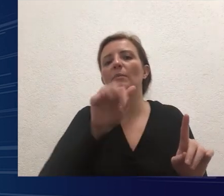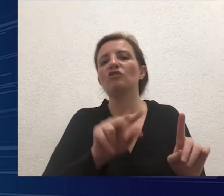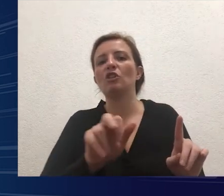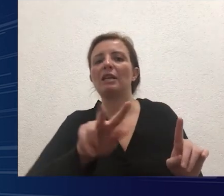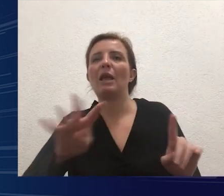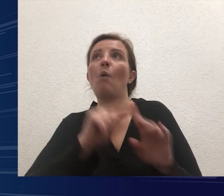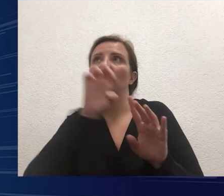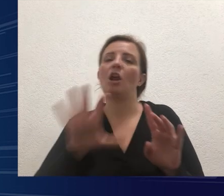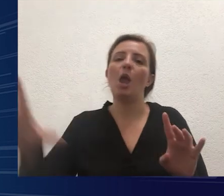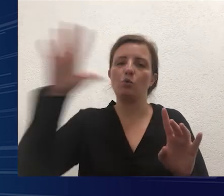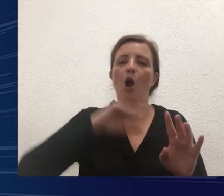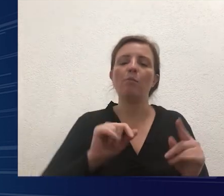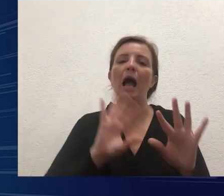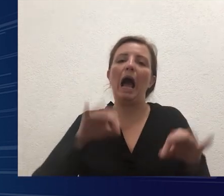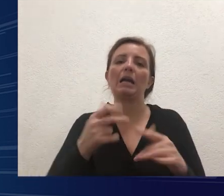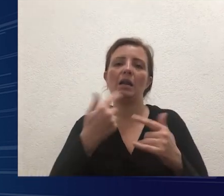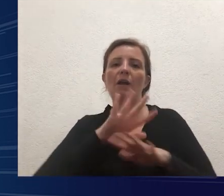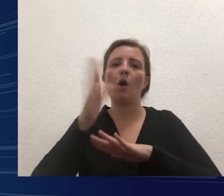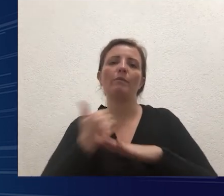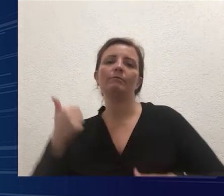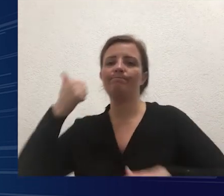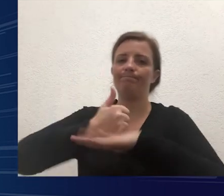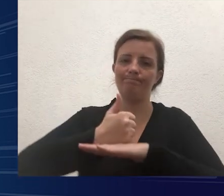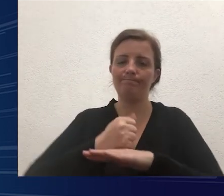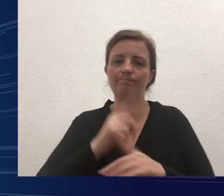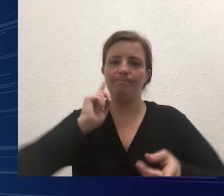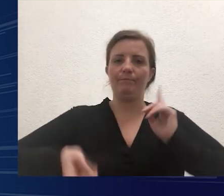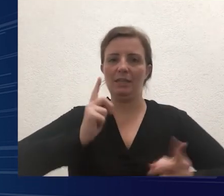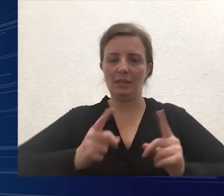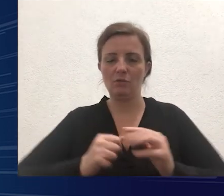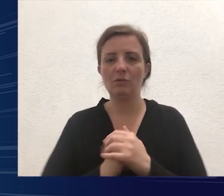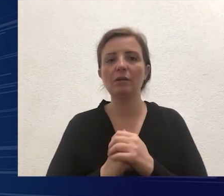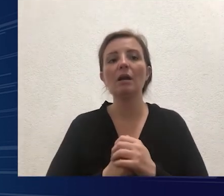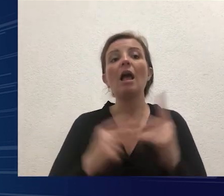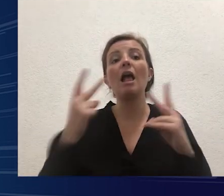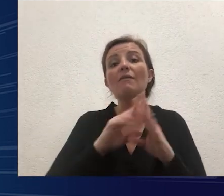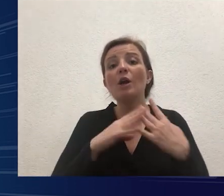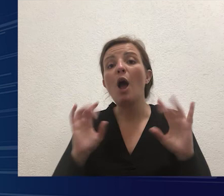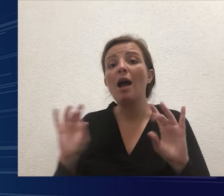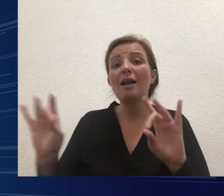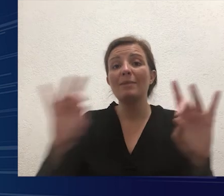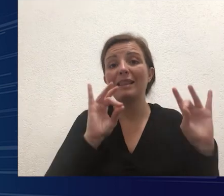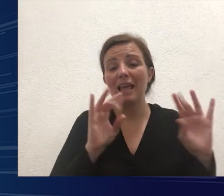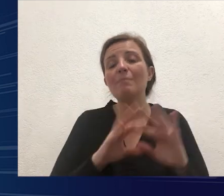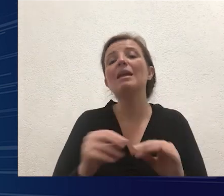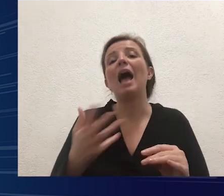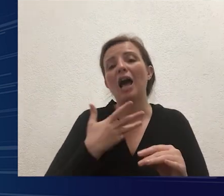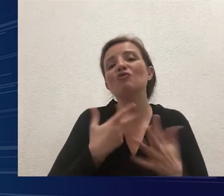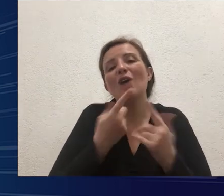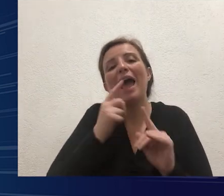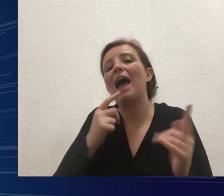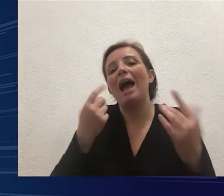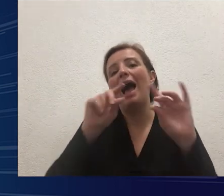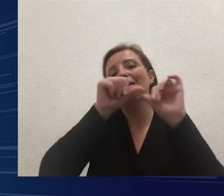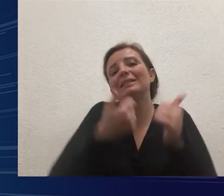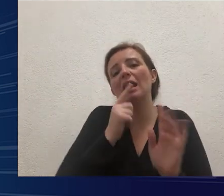nel cuore dell'europa l'evento pandemico da come 19 ha